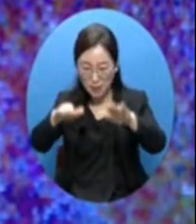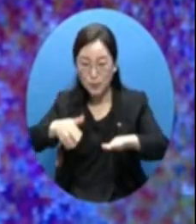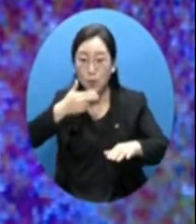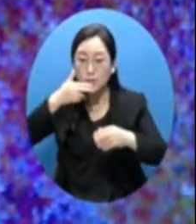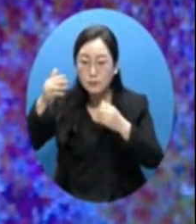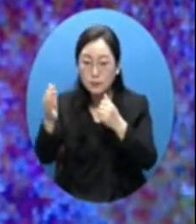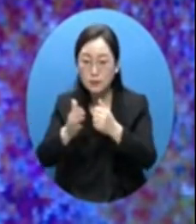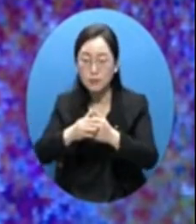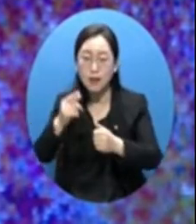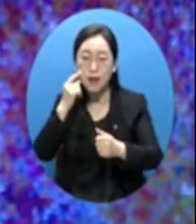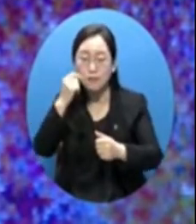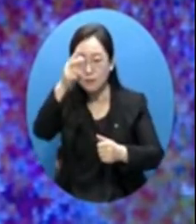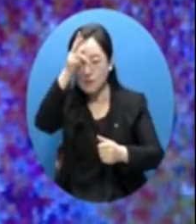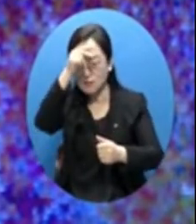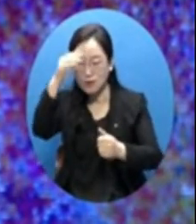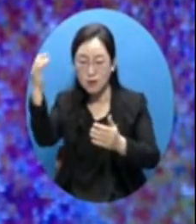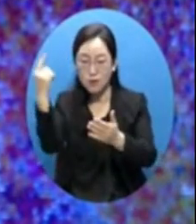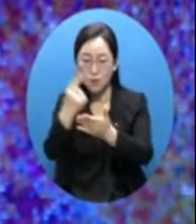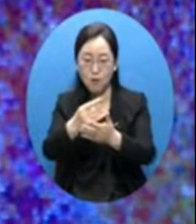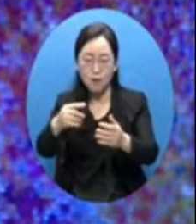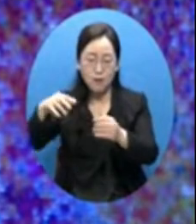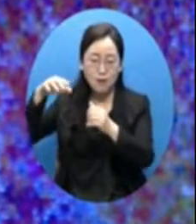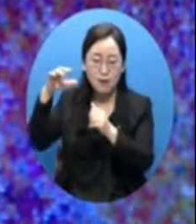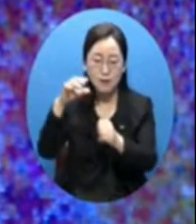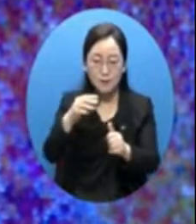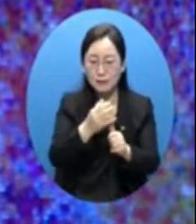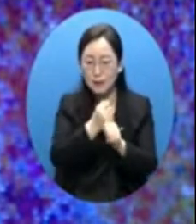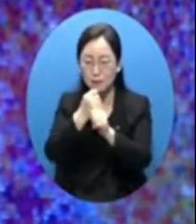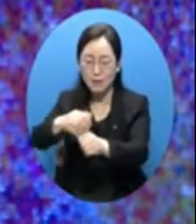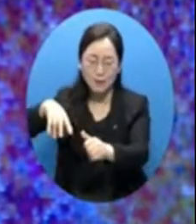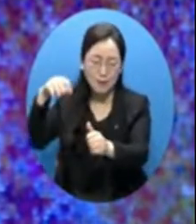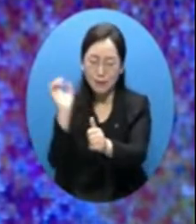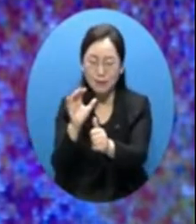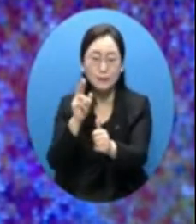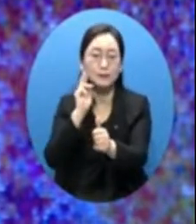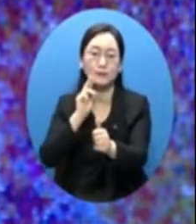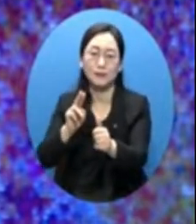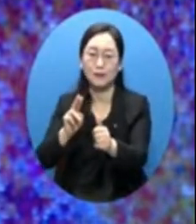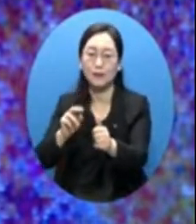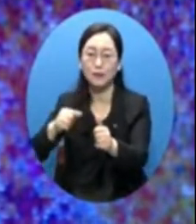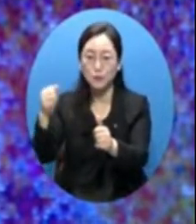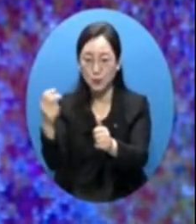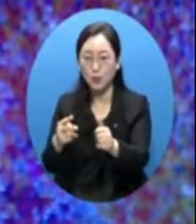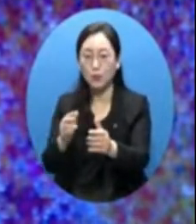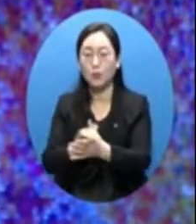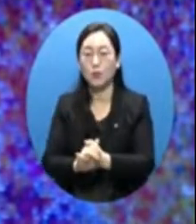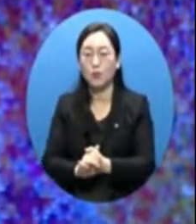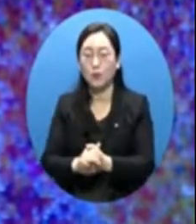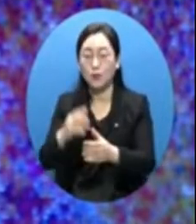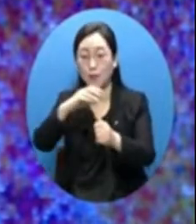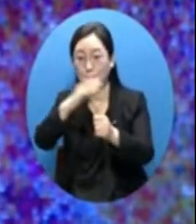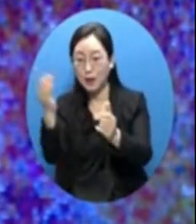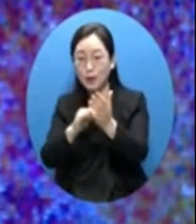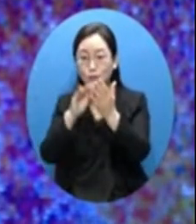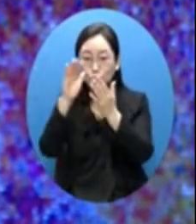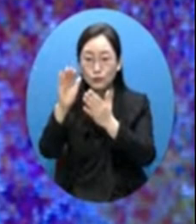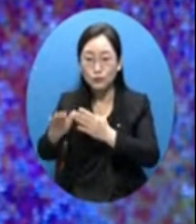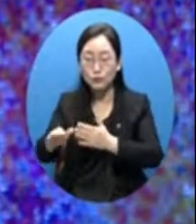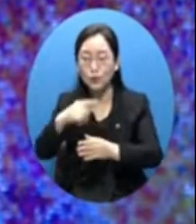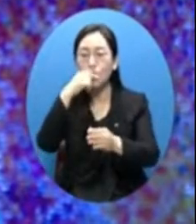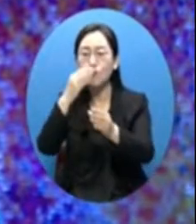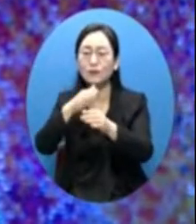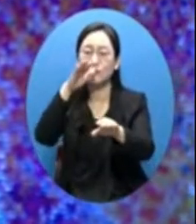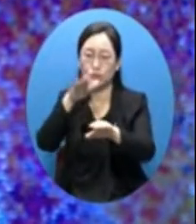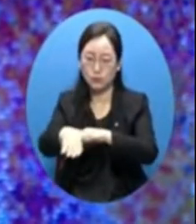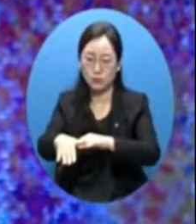군사들의 일본 경사들의 경찰들의 많은 탄압을 받았고 또 해방된 후 공산주의자들에